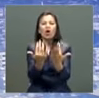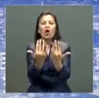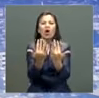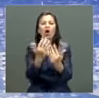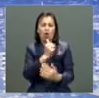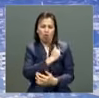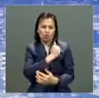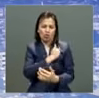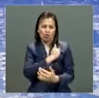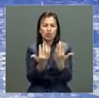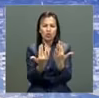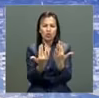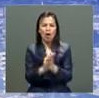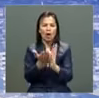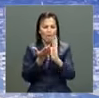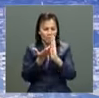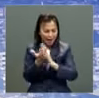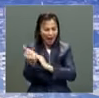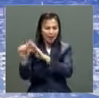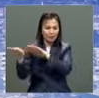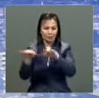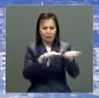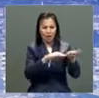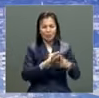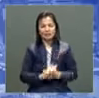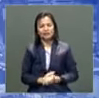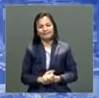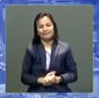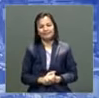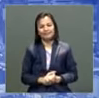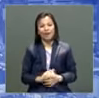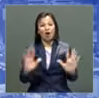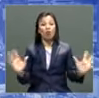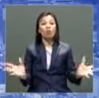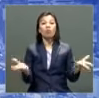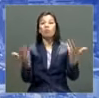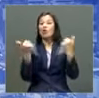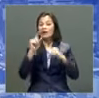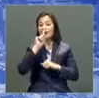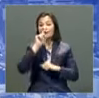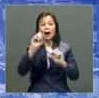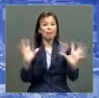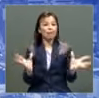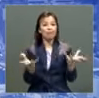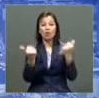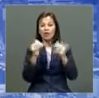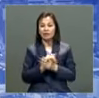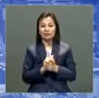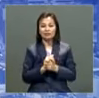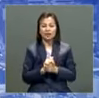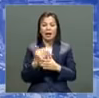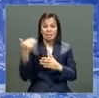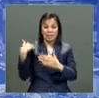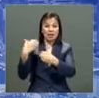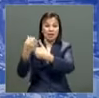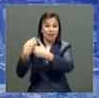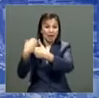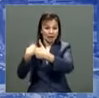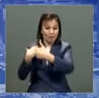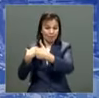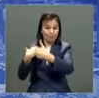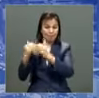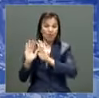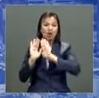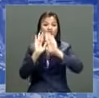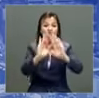นะครับแล้วพวกเราก็จะก้าวผ่านไปด้วยกันครับ ค่ะวันนี้หมดประเด็นคำถามจากสื่อมวลชนแล้วนะคะคุณหมอมีประเด็นเพิ่มเติมที่จะฝาก